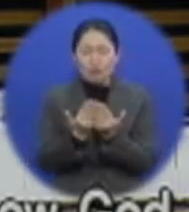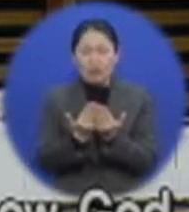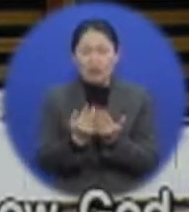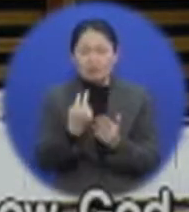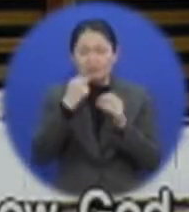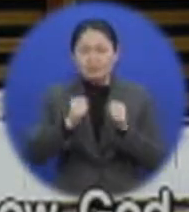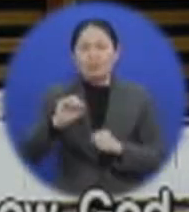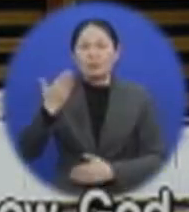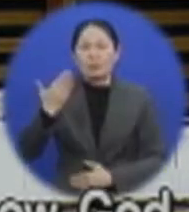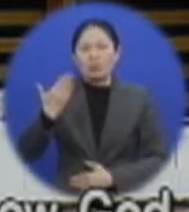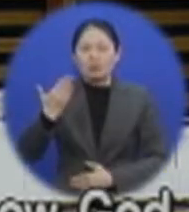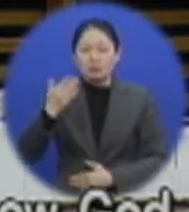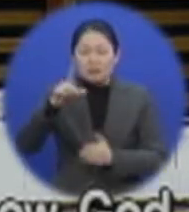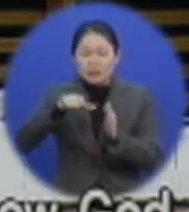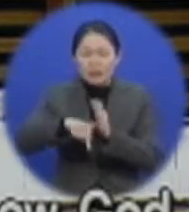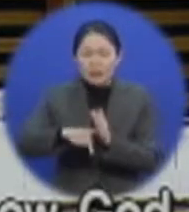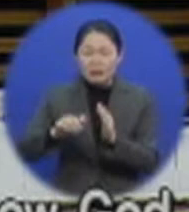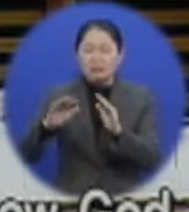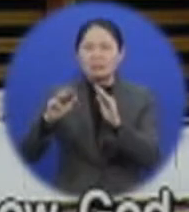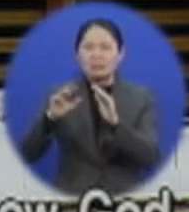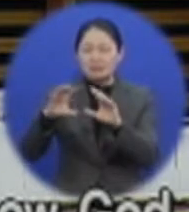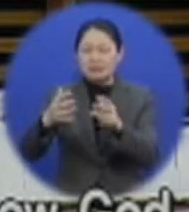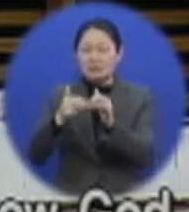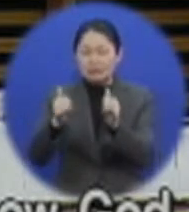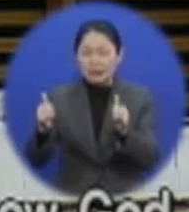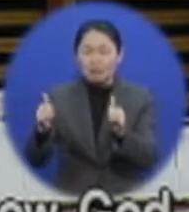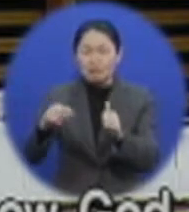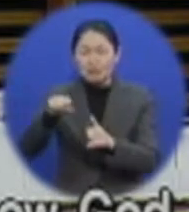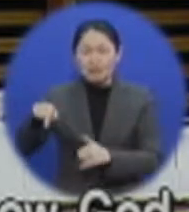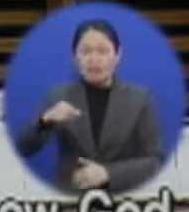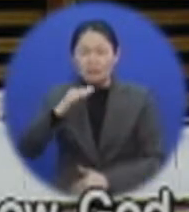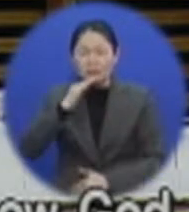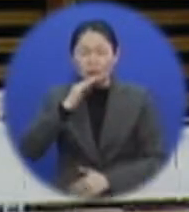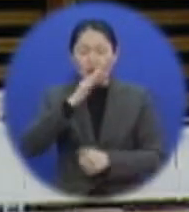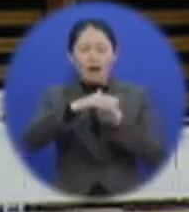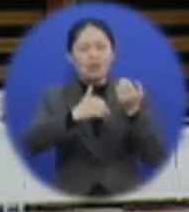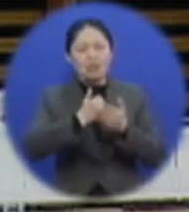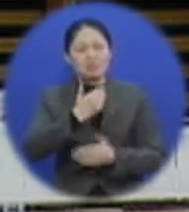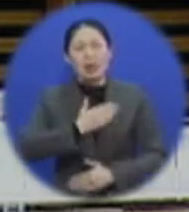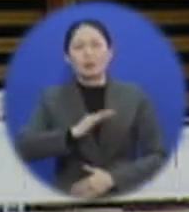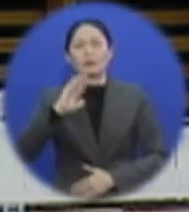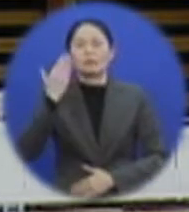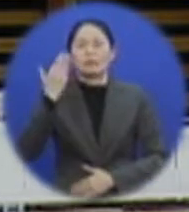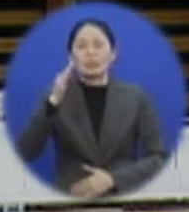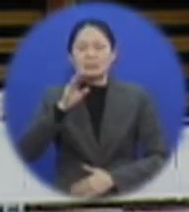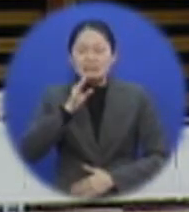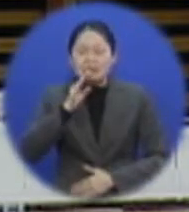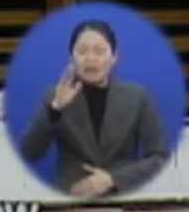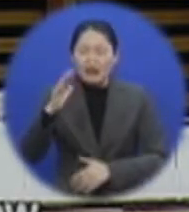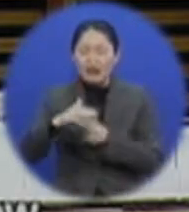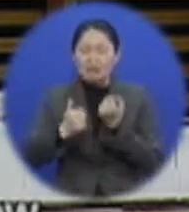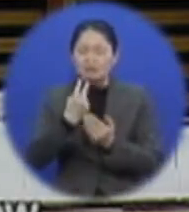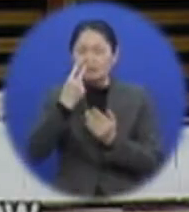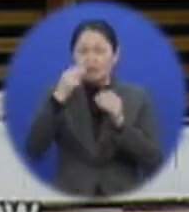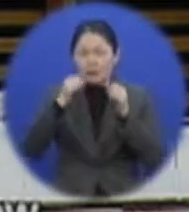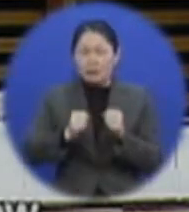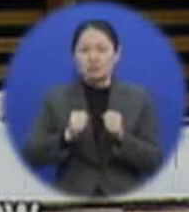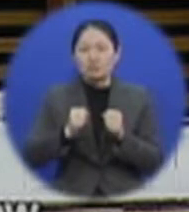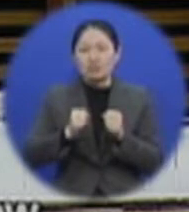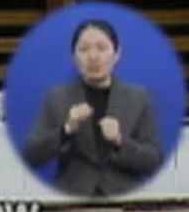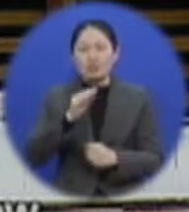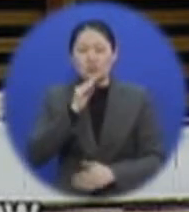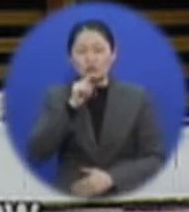그 때의 세상 사람들이 하나님을 알게 됩니다 하나님은 진짜 살아 계시 구나 그리고